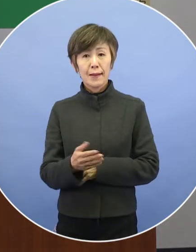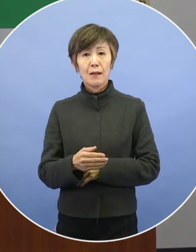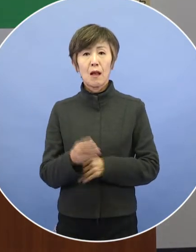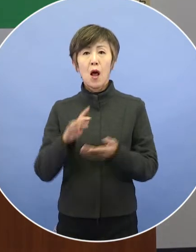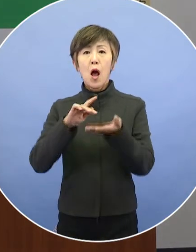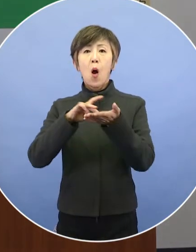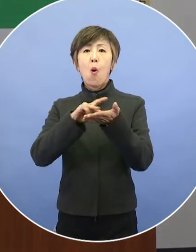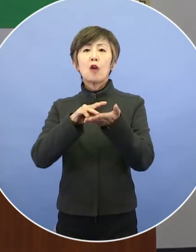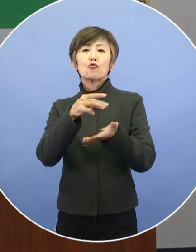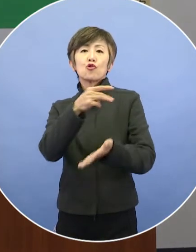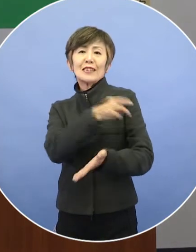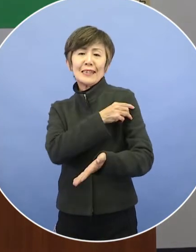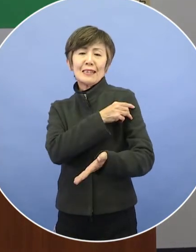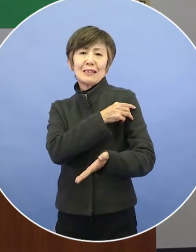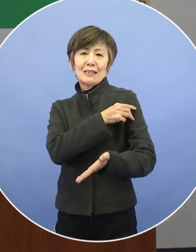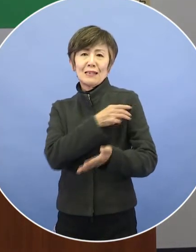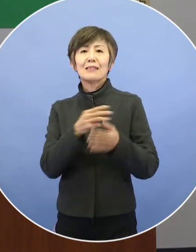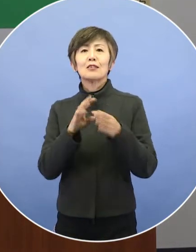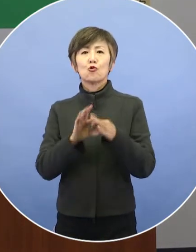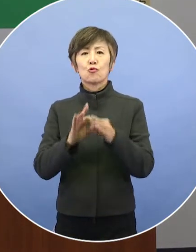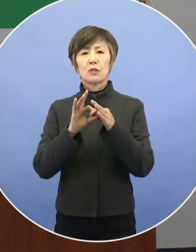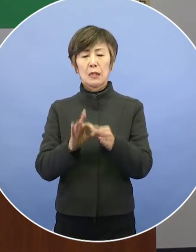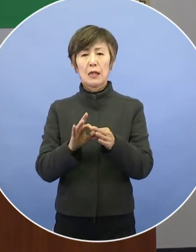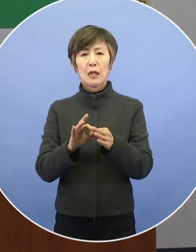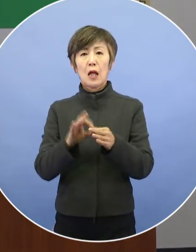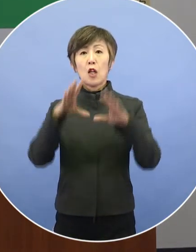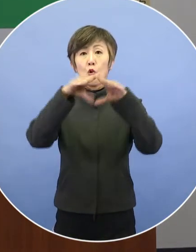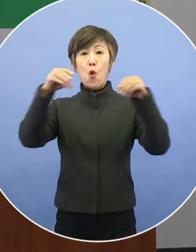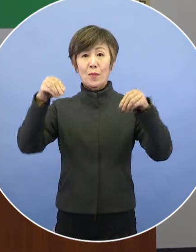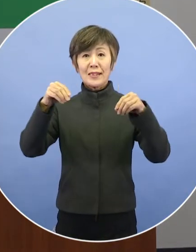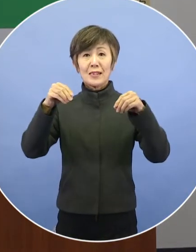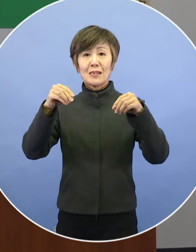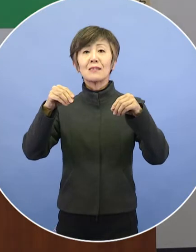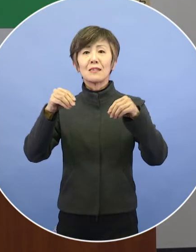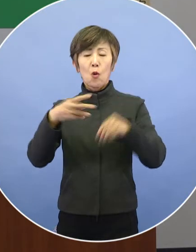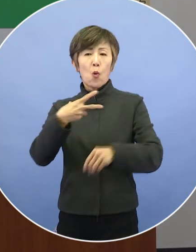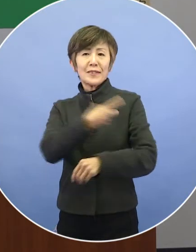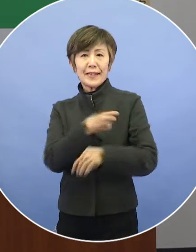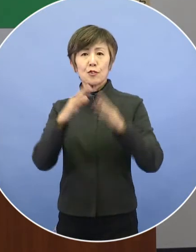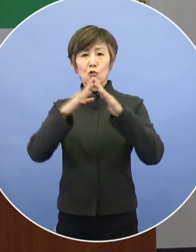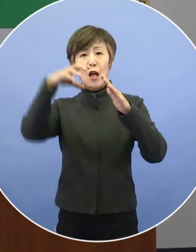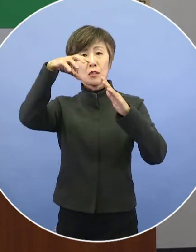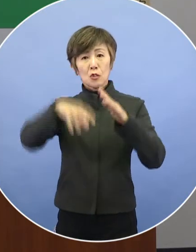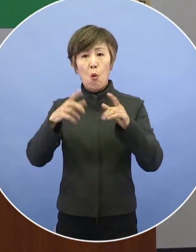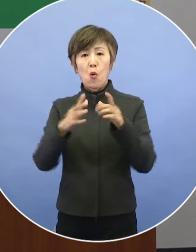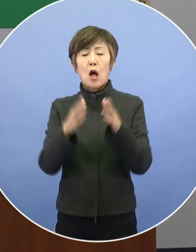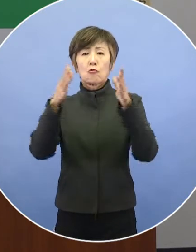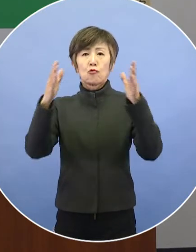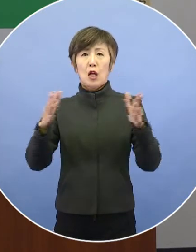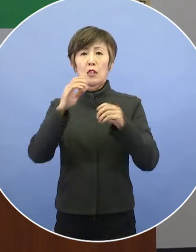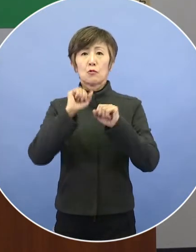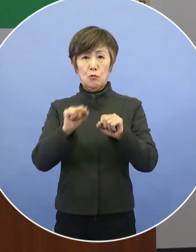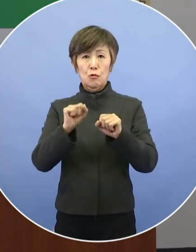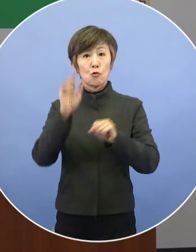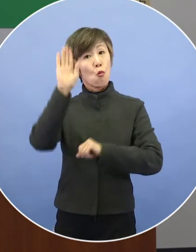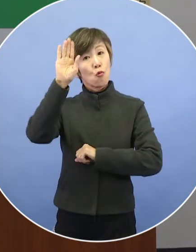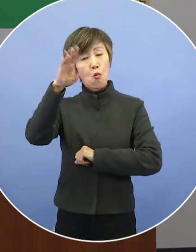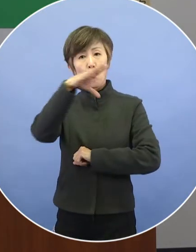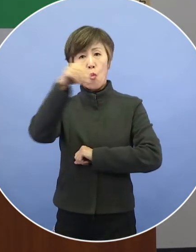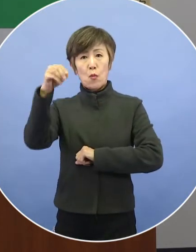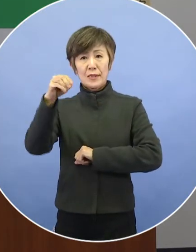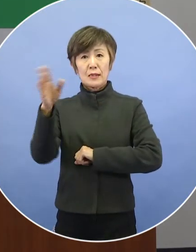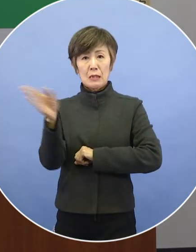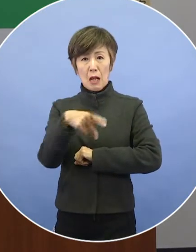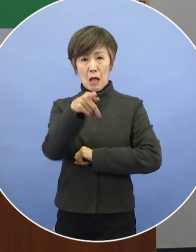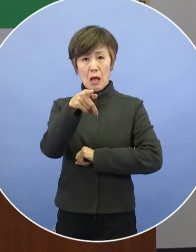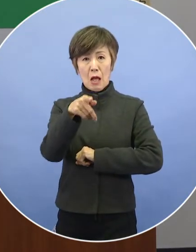続きましてワクチン接種の推進ということでございまして土曜日の接種改正の拡大をさせていただきます今度の土曜日から